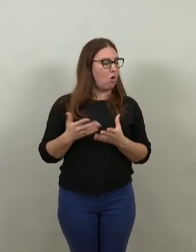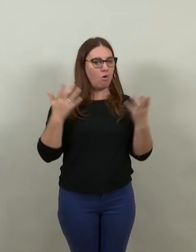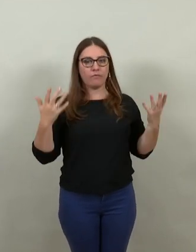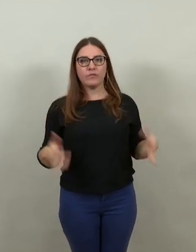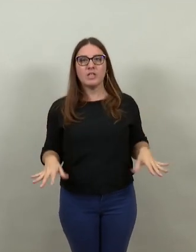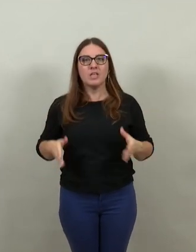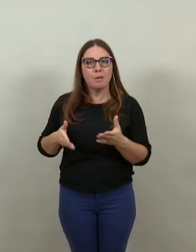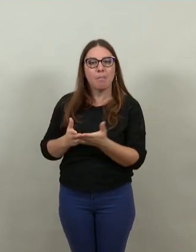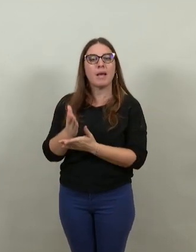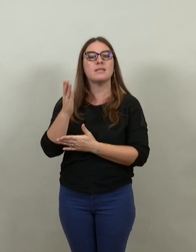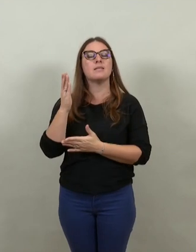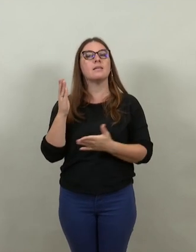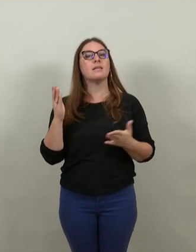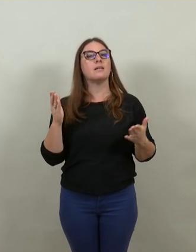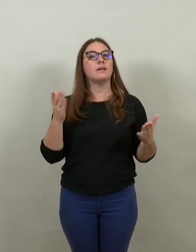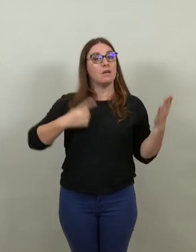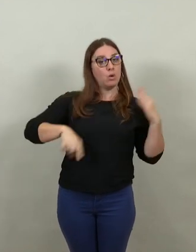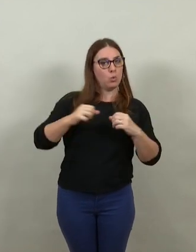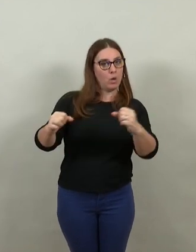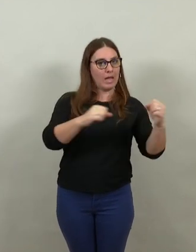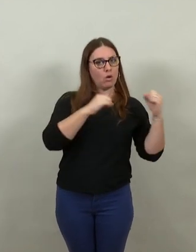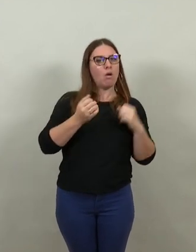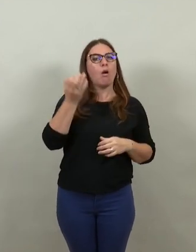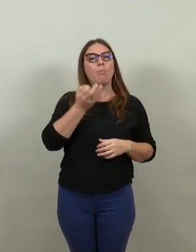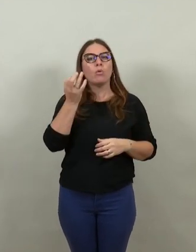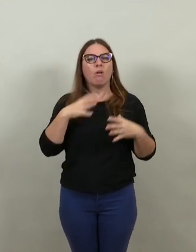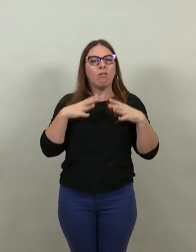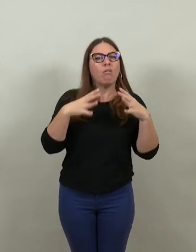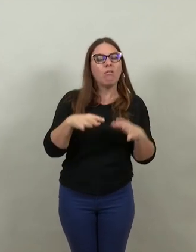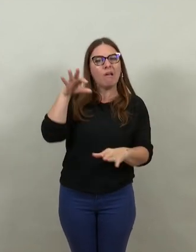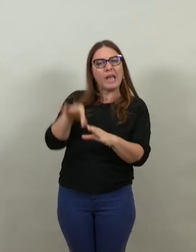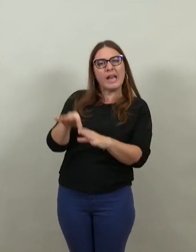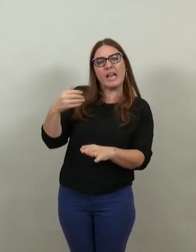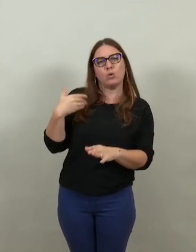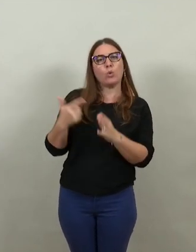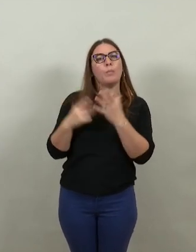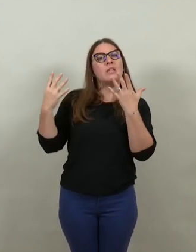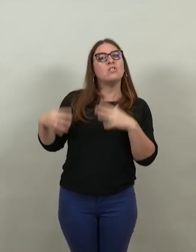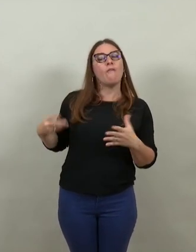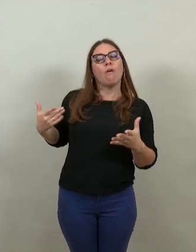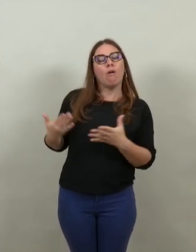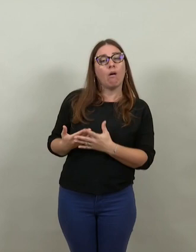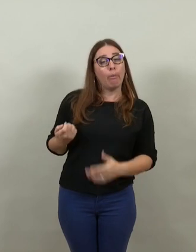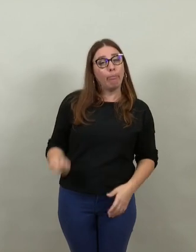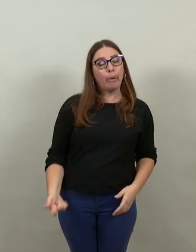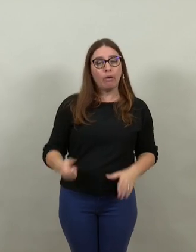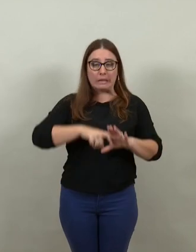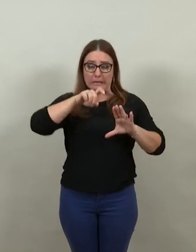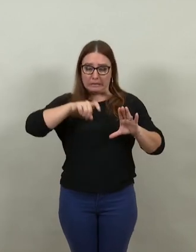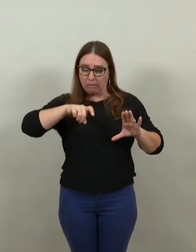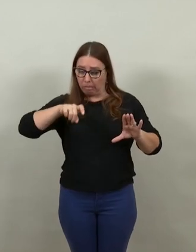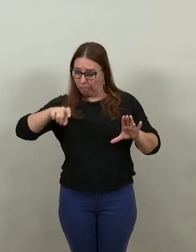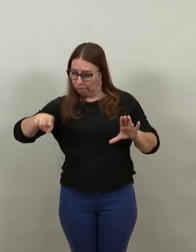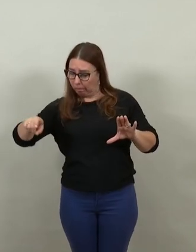et nous serions tous d'accord pour dire que les très faibles taux de participation aux élections ayant eu lieu depuis 2019 et les tristes statistiques issues des